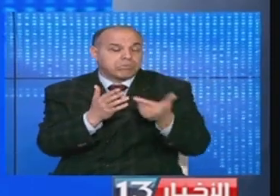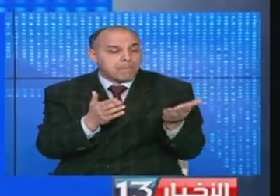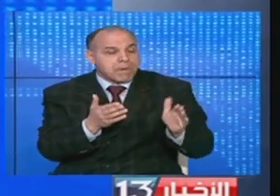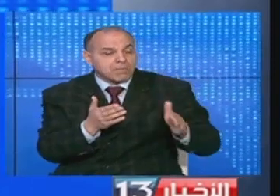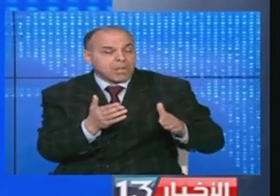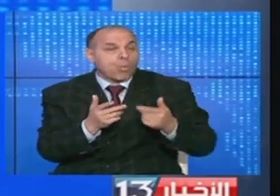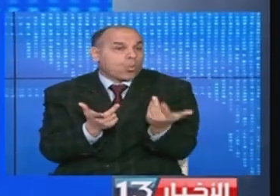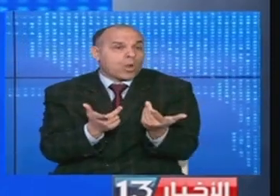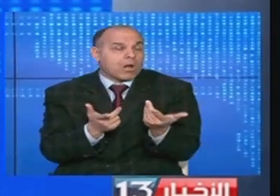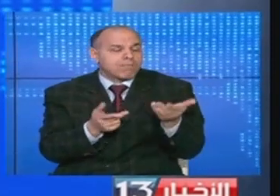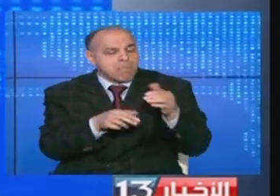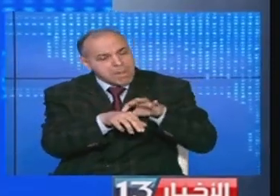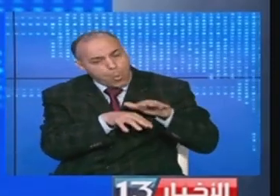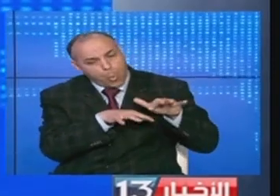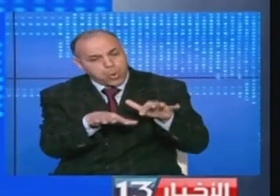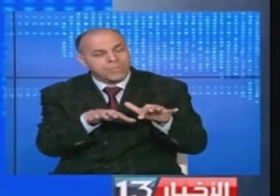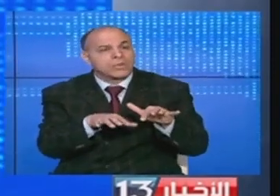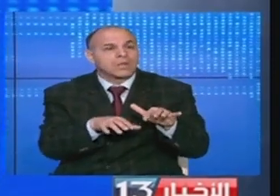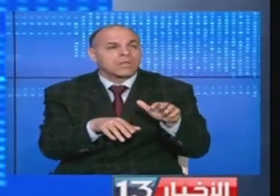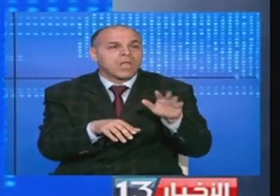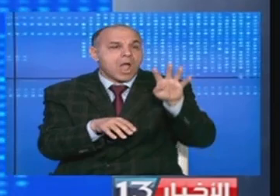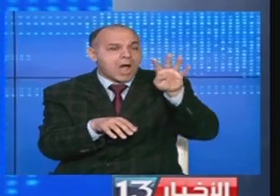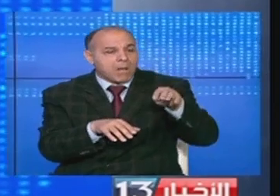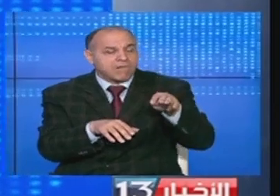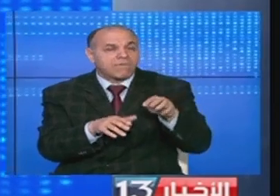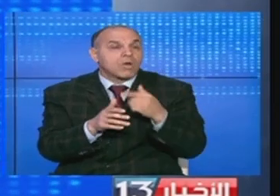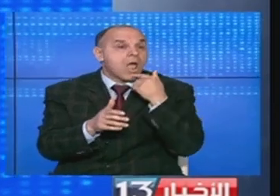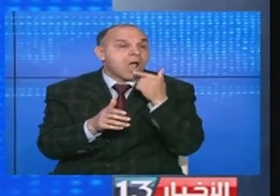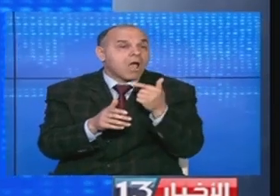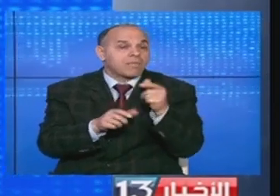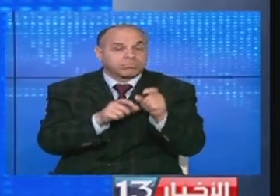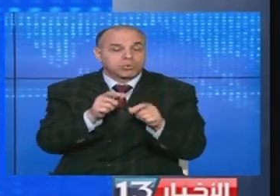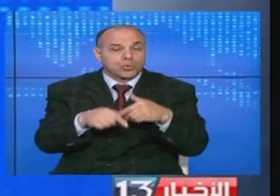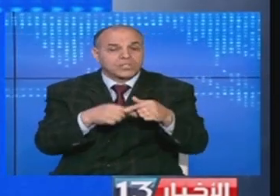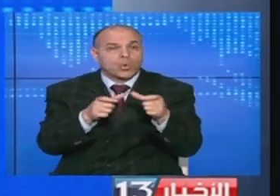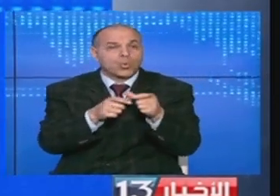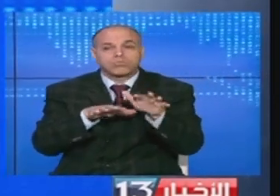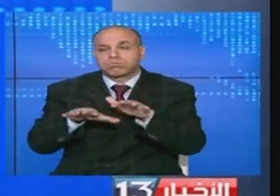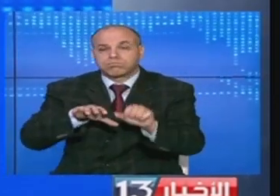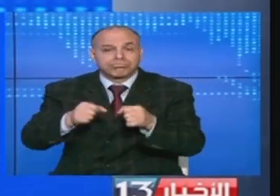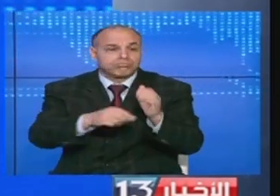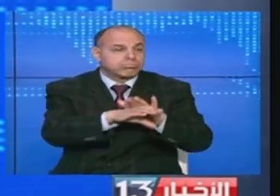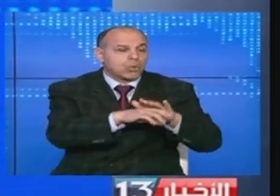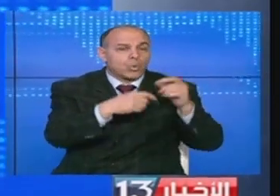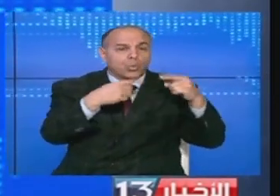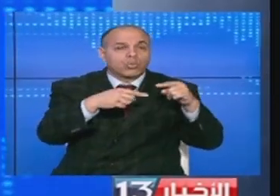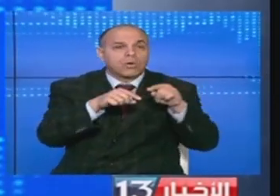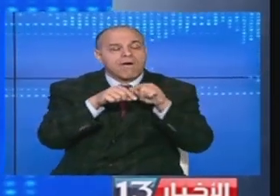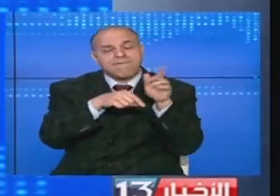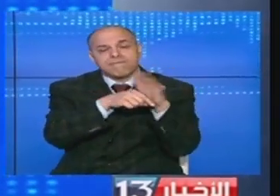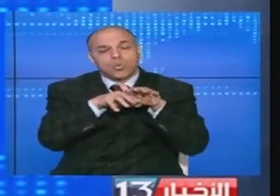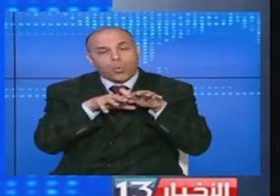الناجمه عن الوباء حاجز الاربعه الاف في الاثناء تواصل هادول اجراءات التوقي لمجابهه انتشار